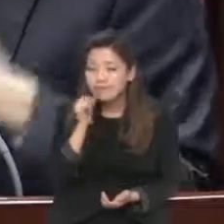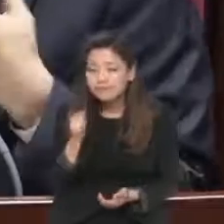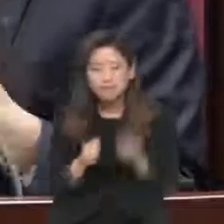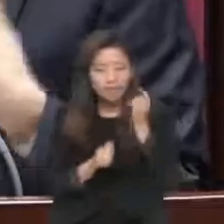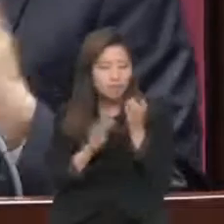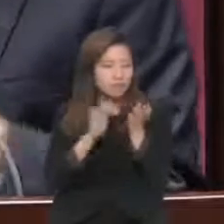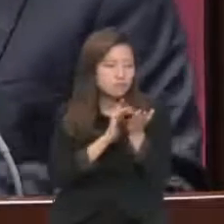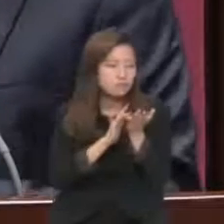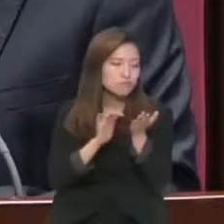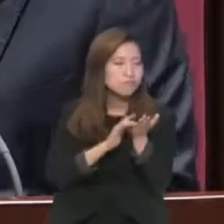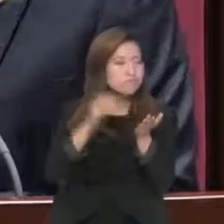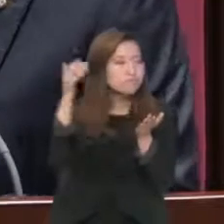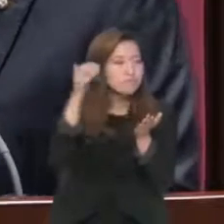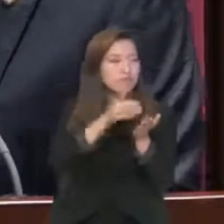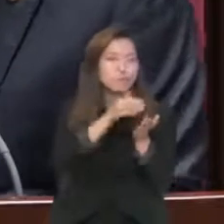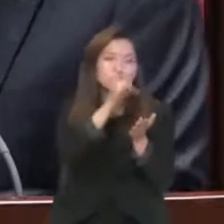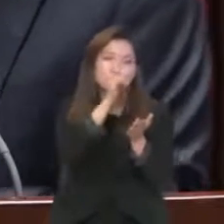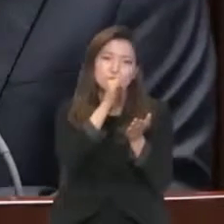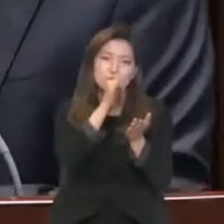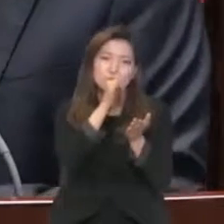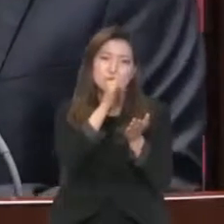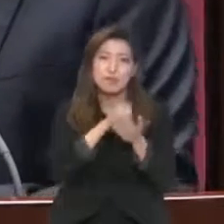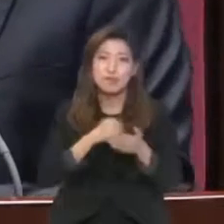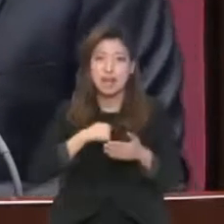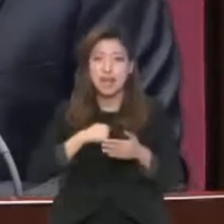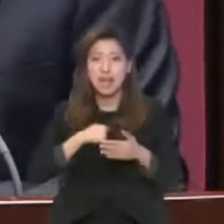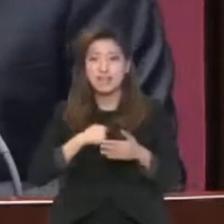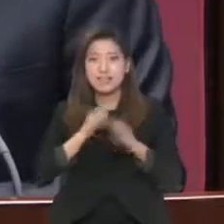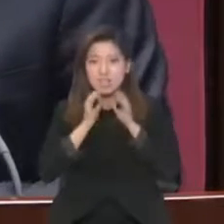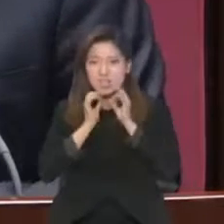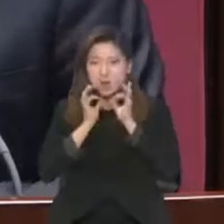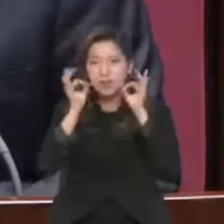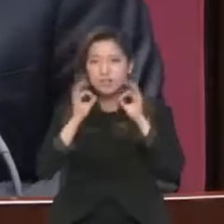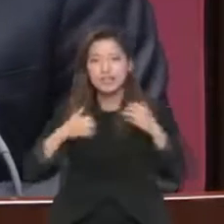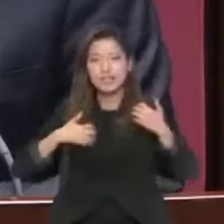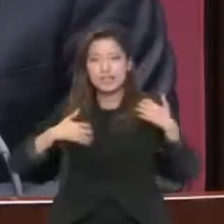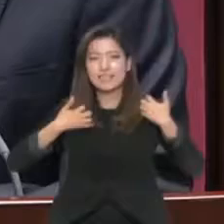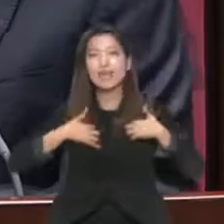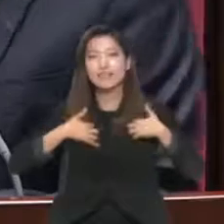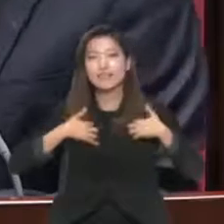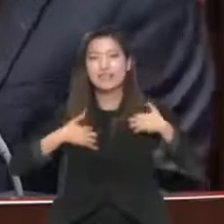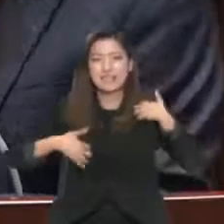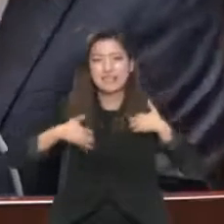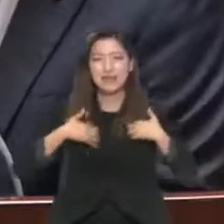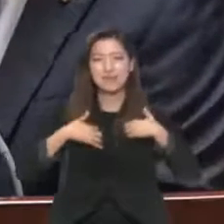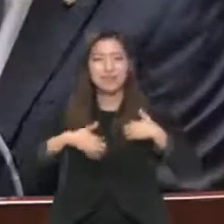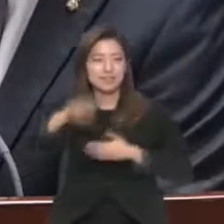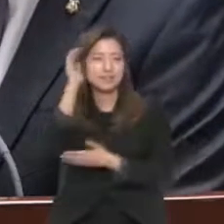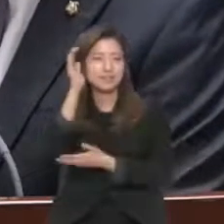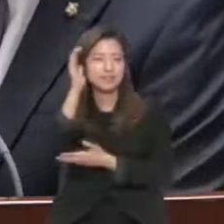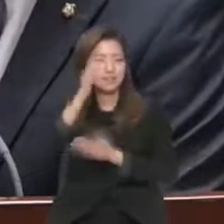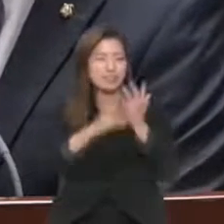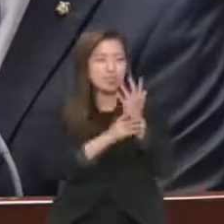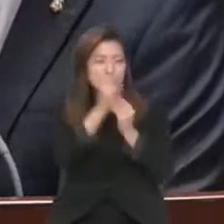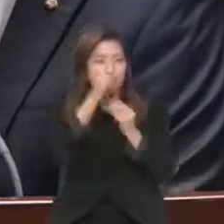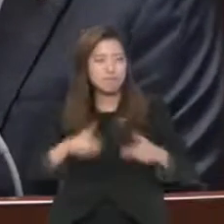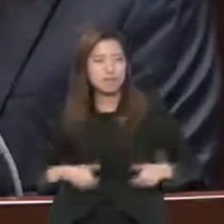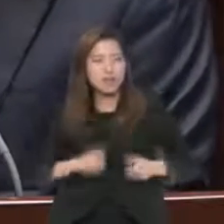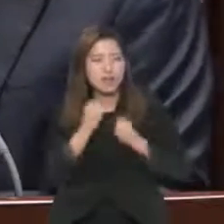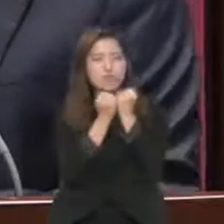나름 최선을 다해서 재미있게 얘기해도 우리 젊은이들이 반응을 하지 않습니다. 아마 저만의 경험은 아니라고